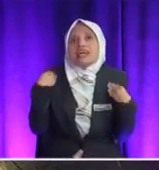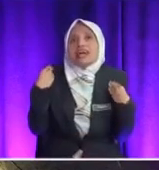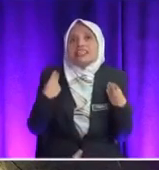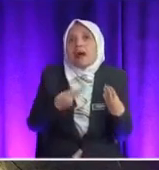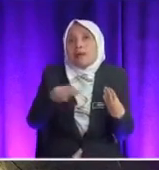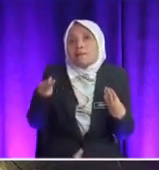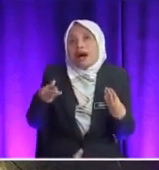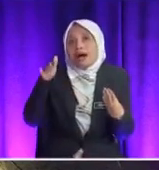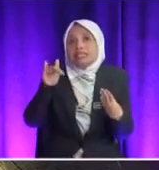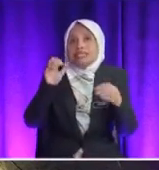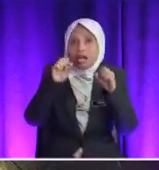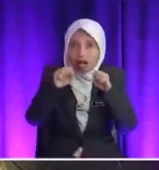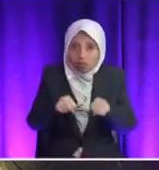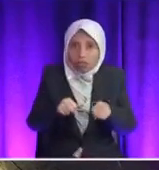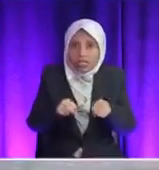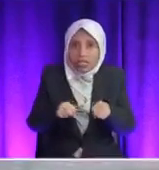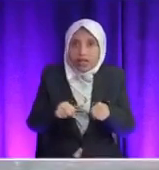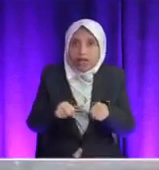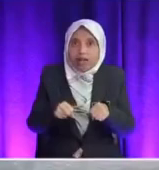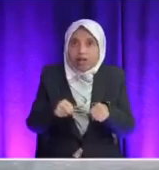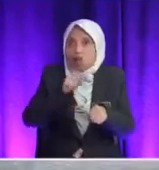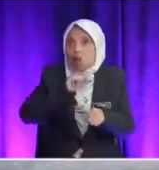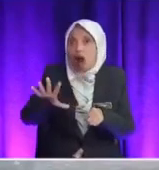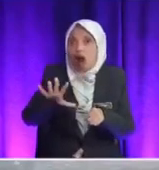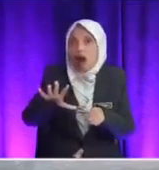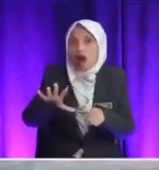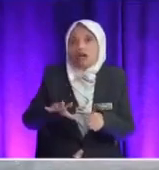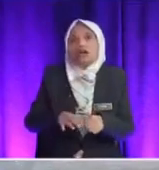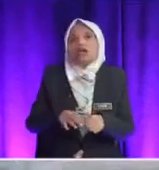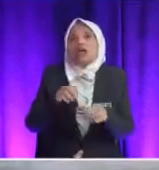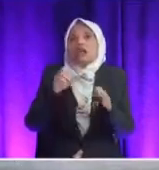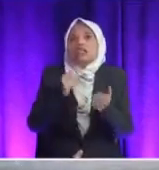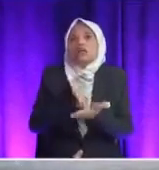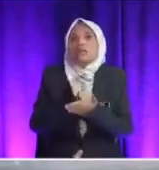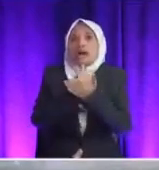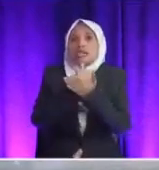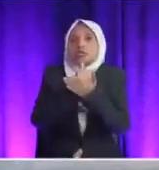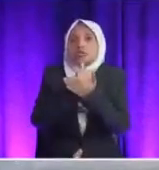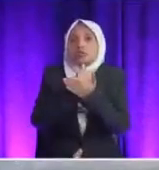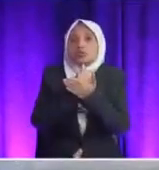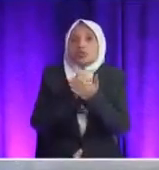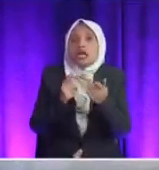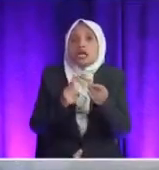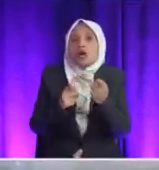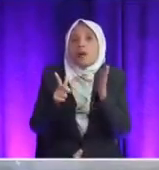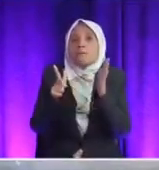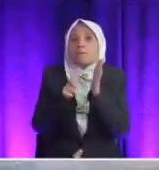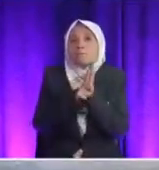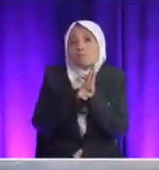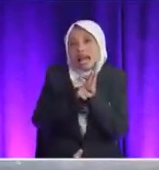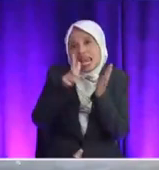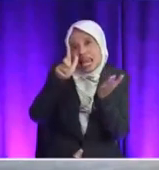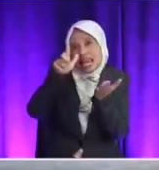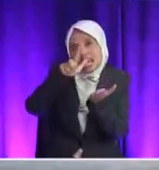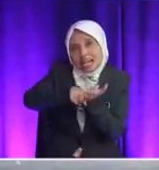kebetulan spa tubuh ya awoh ini adalah jadelle ada boleh membantu menghilang melekat dia diwaktu molekulnya